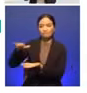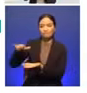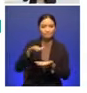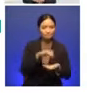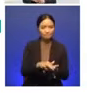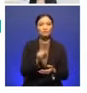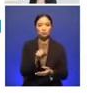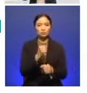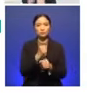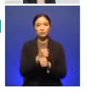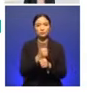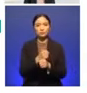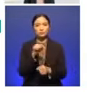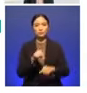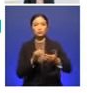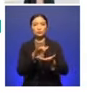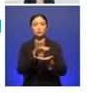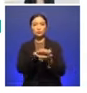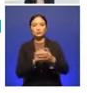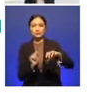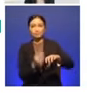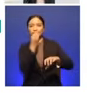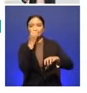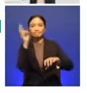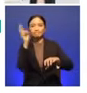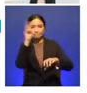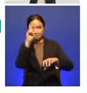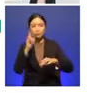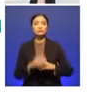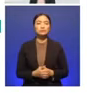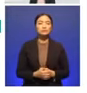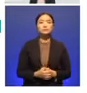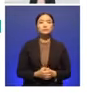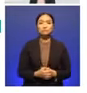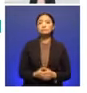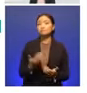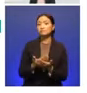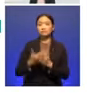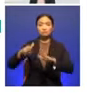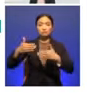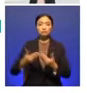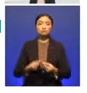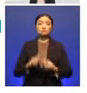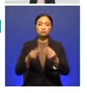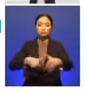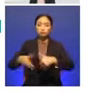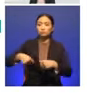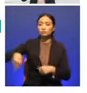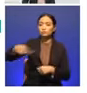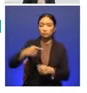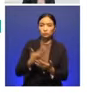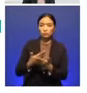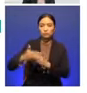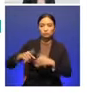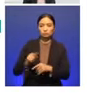ซึ่งทั้งหมดเนี่ยครับที่ทำมาเนี่ยขออนุญาตภาพต่อไปนะครับช่วยสร้างรายได้ให้กับประชาชนในท้องถิ่นเนี่ยครับประมาณล้าน